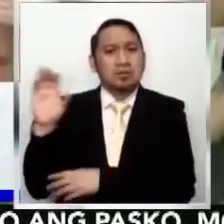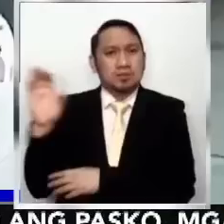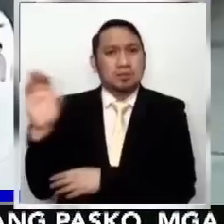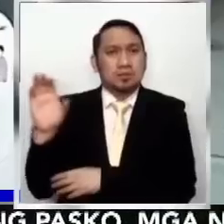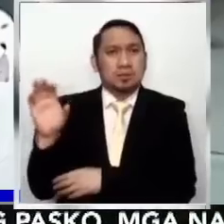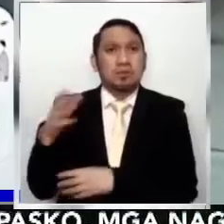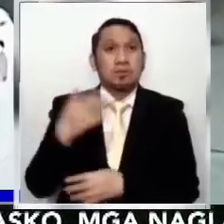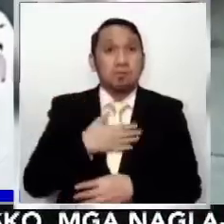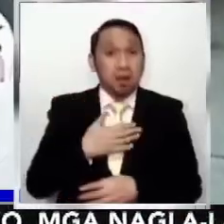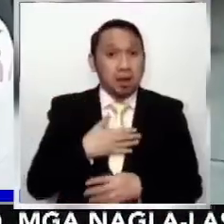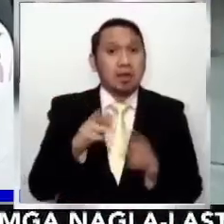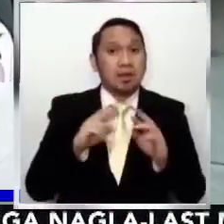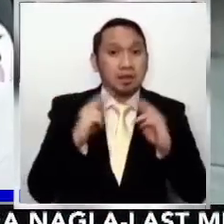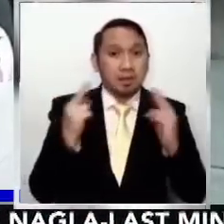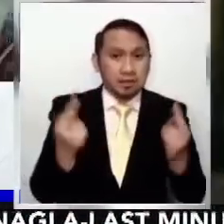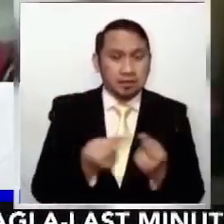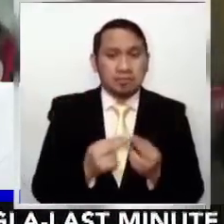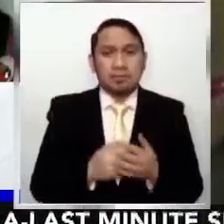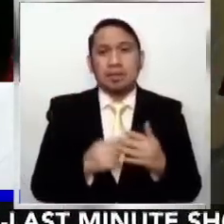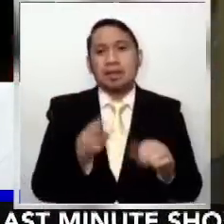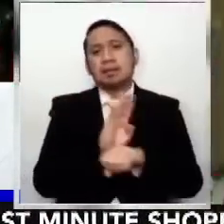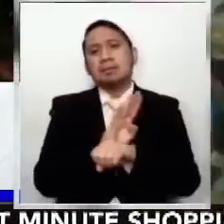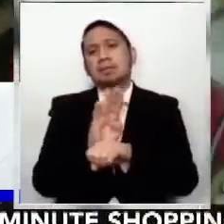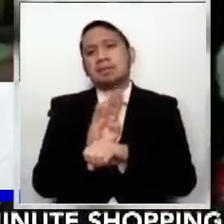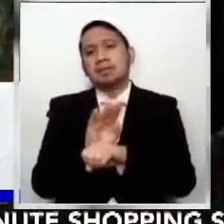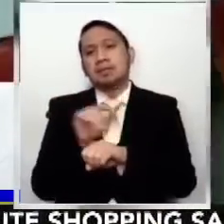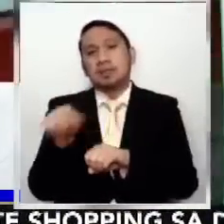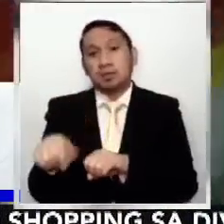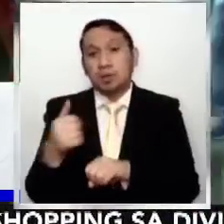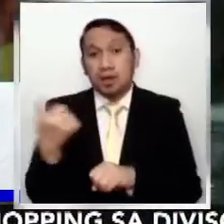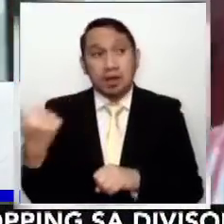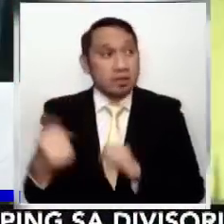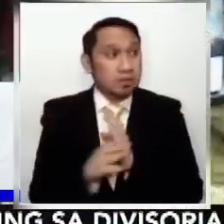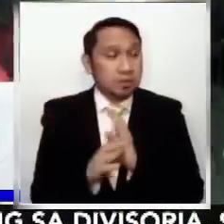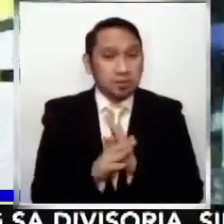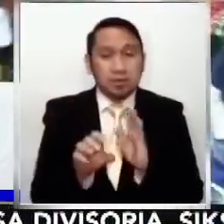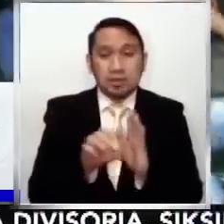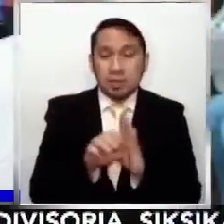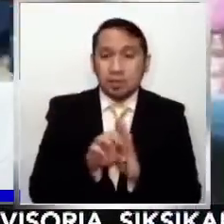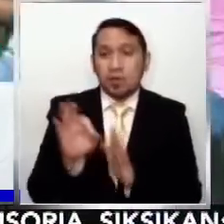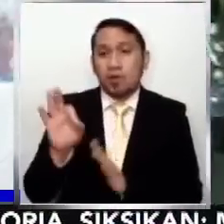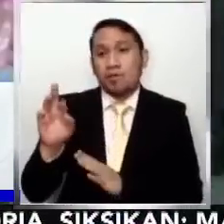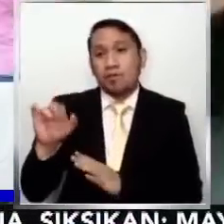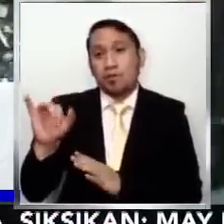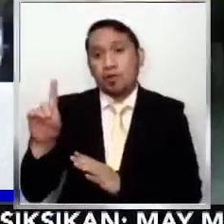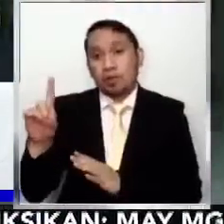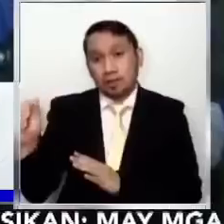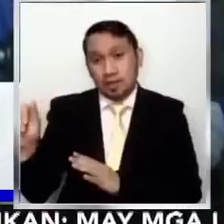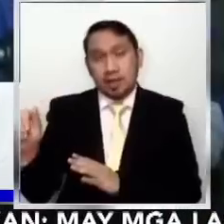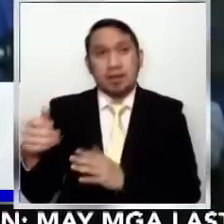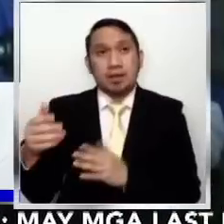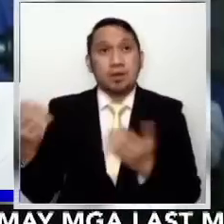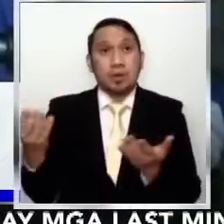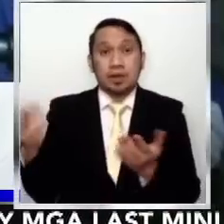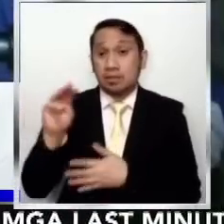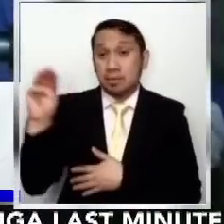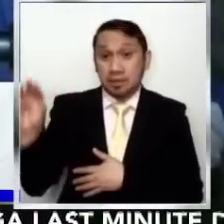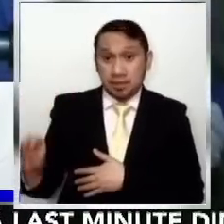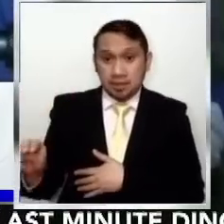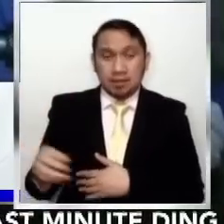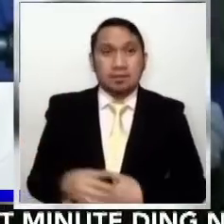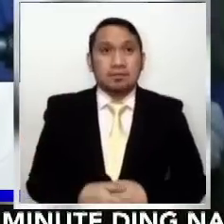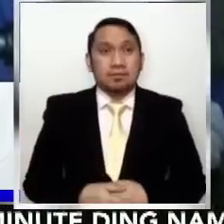ko. Abala na rin sa ibang bus terminal gaya sa Florida at Victory Bus Stations sa lungsod ng Maynila. Masaya po